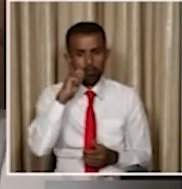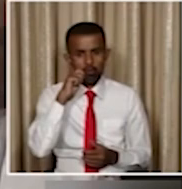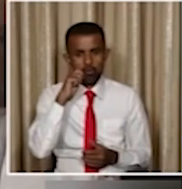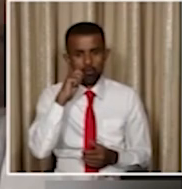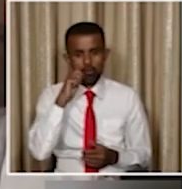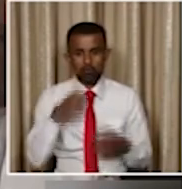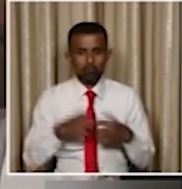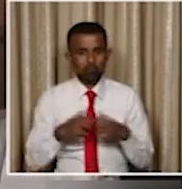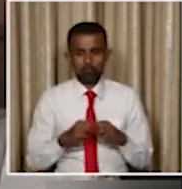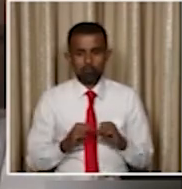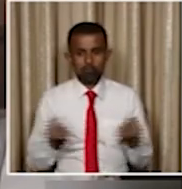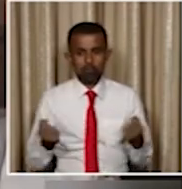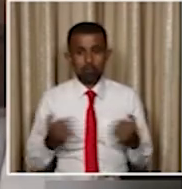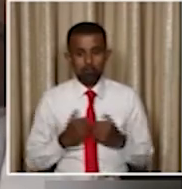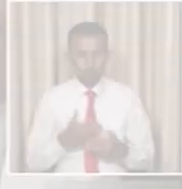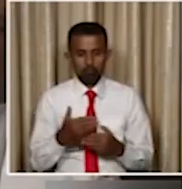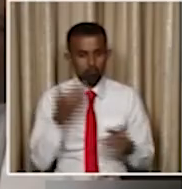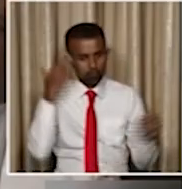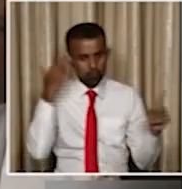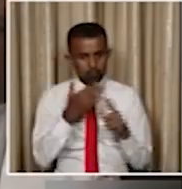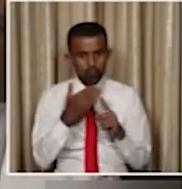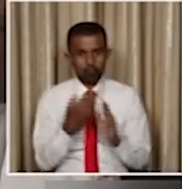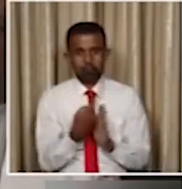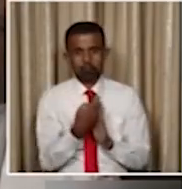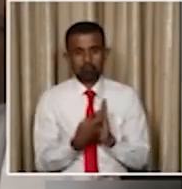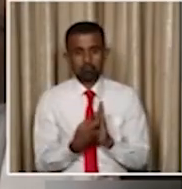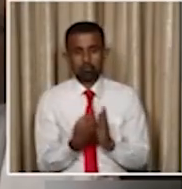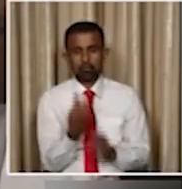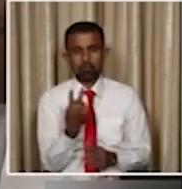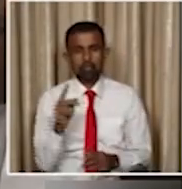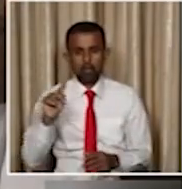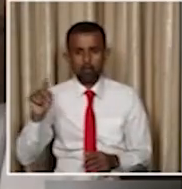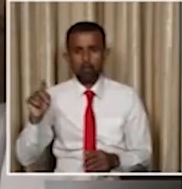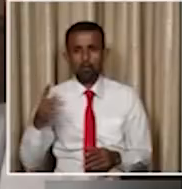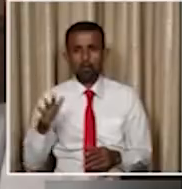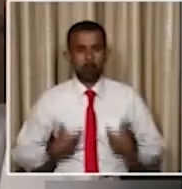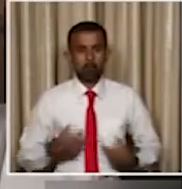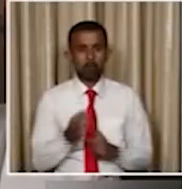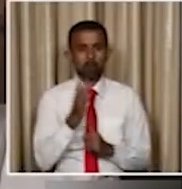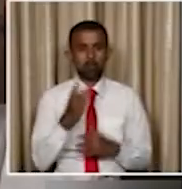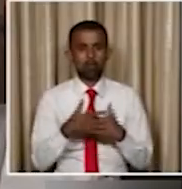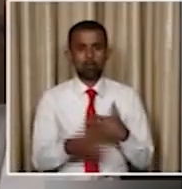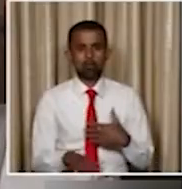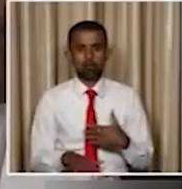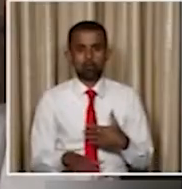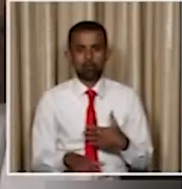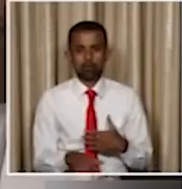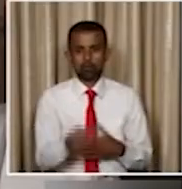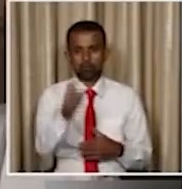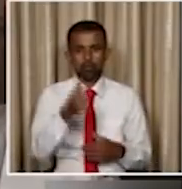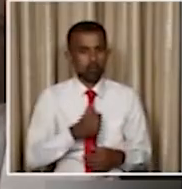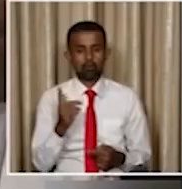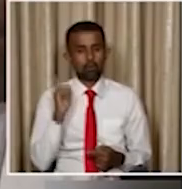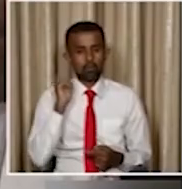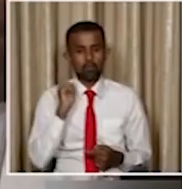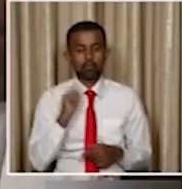නැෂනල් පොලිසි ඔන් ජෙන්ඩර්. දැන් මේ ගැන කෑ ගහන්න වැඩන්නේ. මේක 2011 කරේ මහින්ද රාජපක්ෂ ජනාධිපතිවයි හිටියේ. ඉතින් මෙතුමායකට විරුද්ධ නම් ඒ කාලේ විරුද්ධ